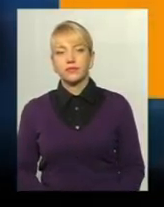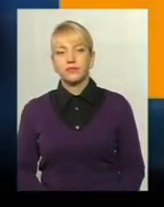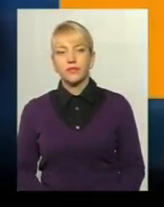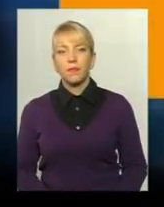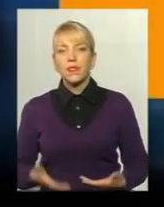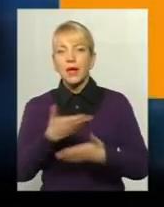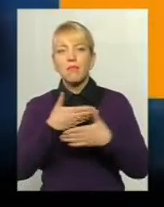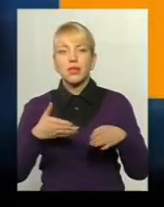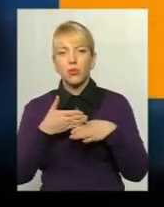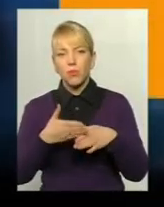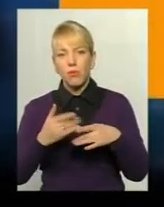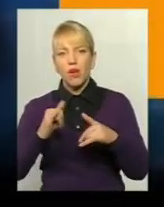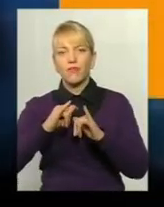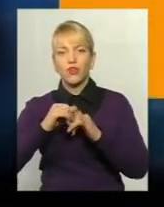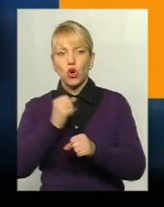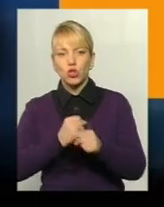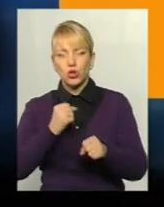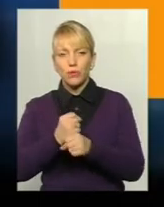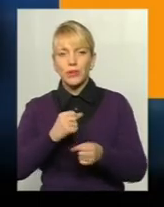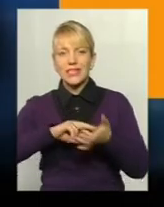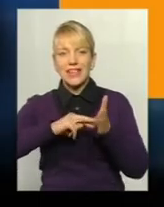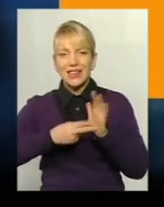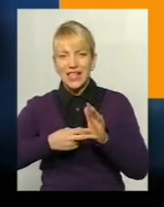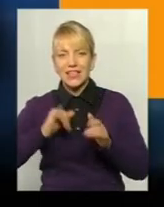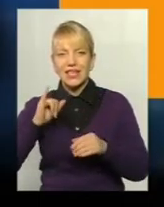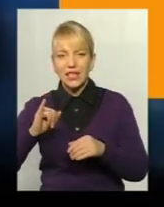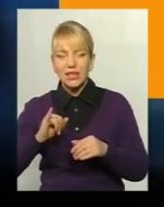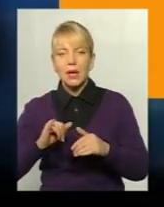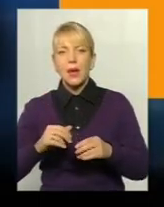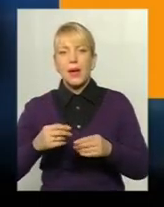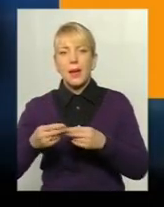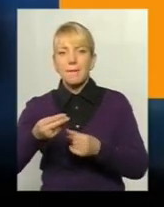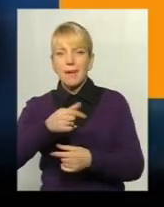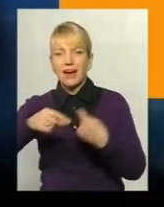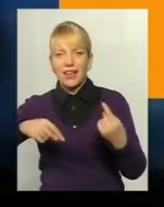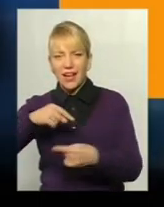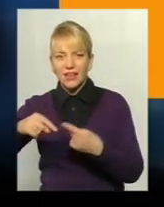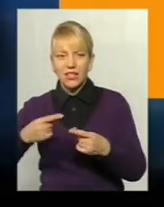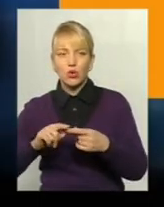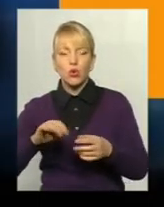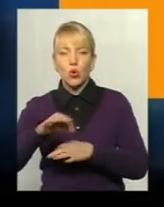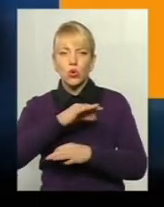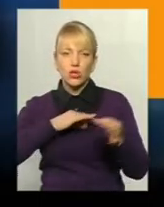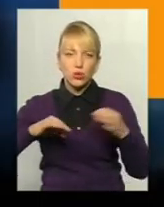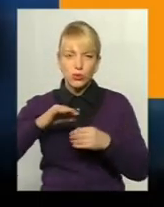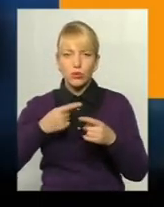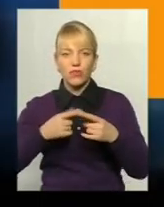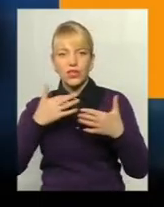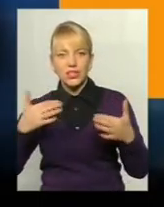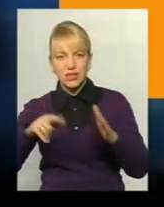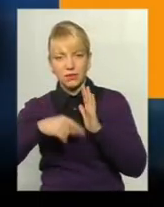Ми допомагаємо в розробці стратегії та маркетингу, консультуємо з операційних та організаційних